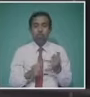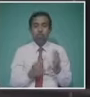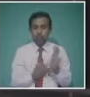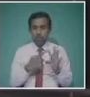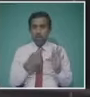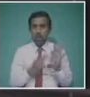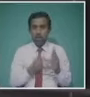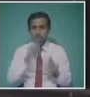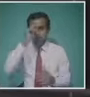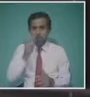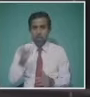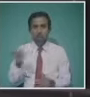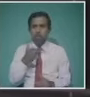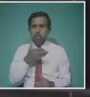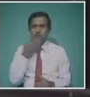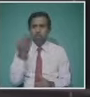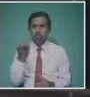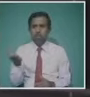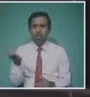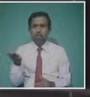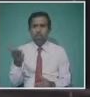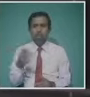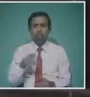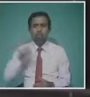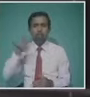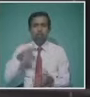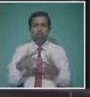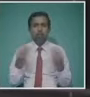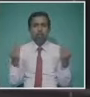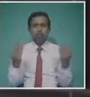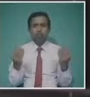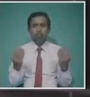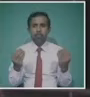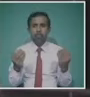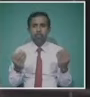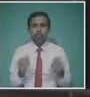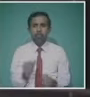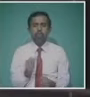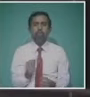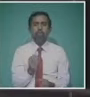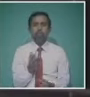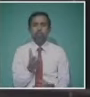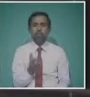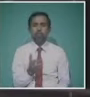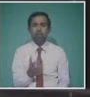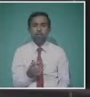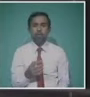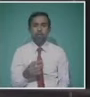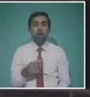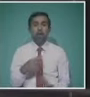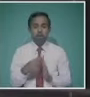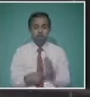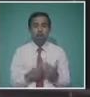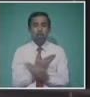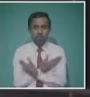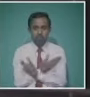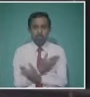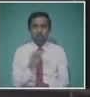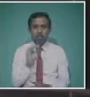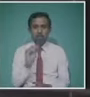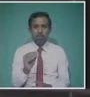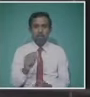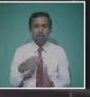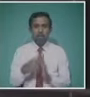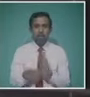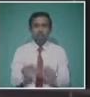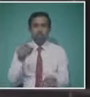මැතිතුමා එයාට පුළුවන් එයාගේ පුරවැසි භාවය අයින් කරගන්න මොකද්ද ඕක රටට ආදරේ නම්